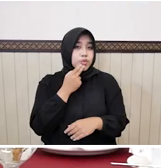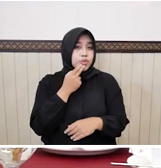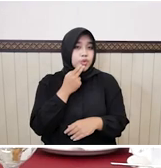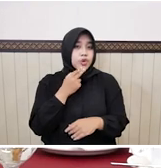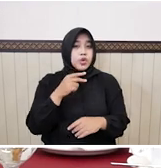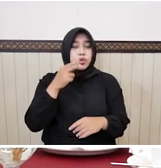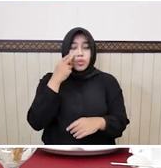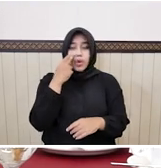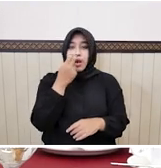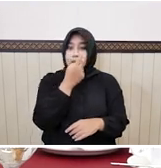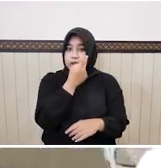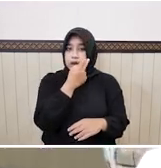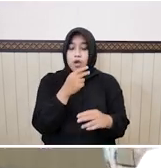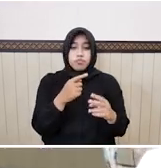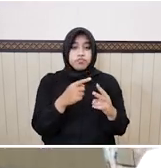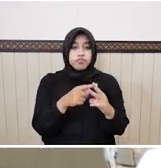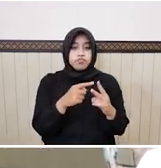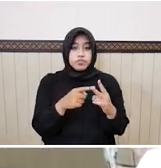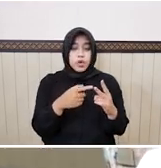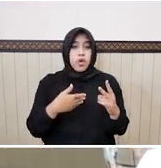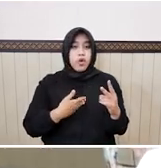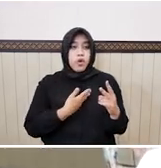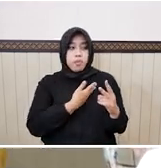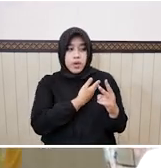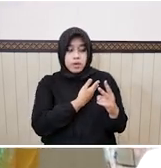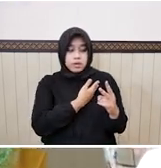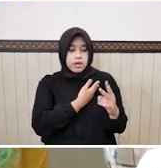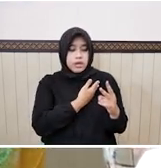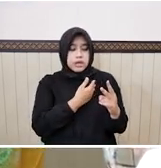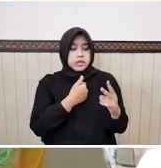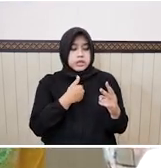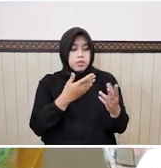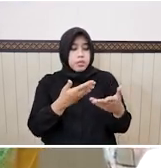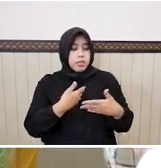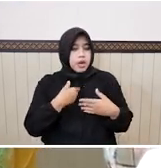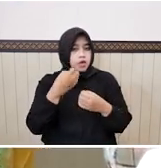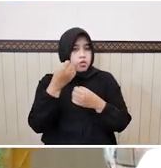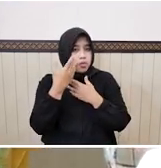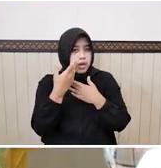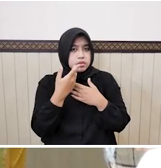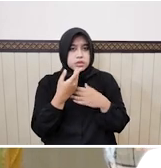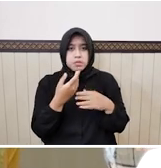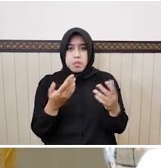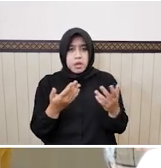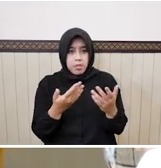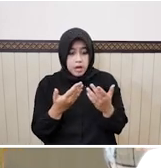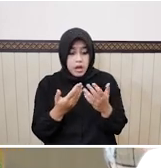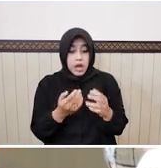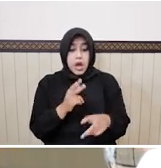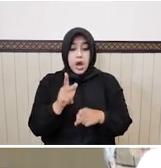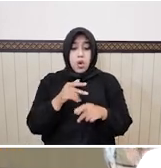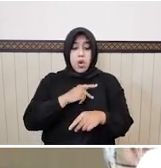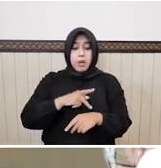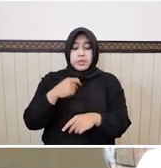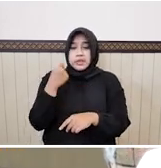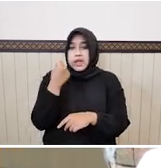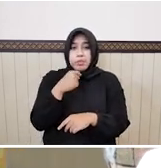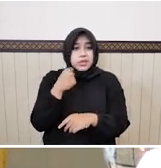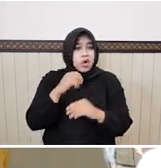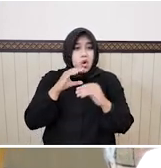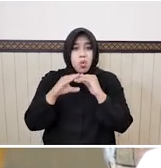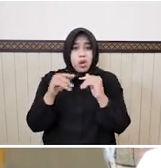netra jadi memang apa yang bisa kami peroleh di situ sedangkan Kalau kami tidak bisa